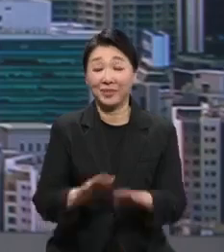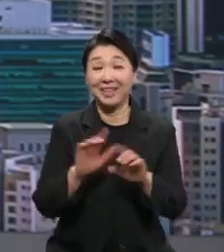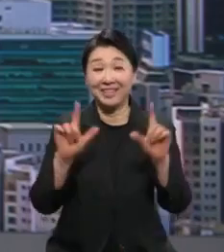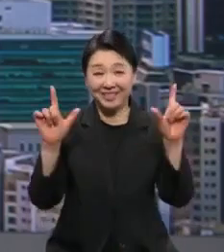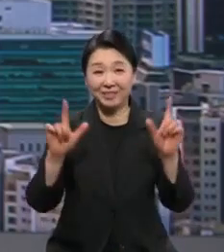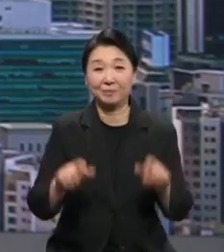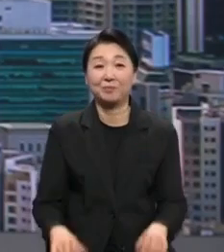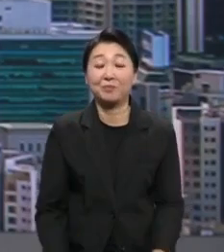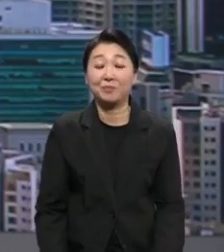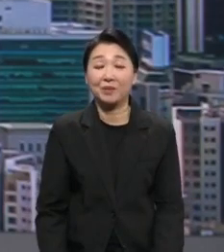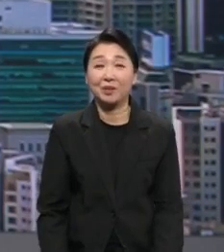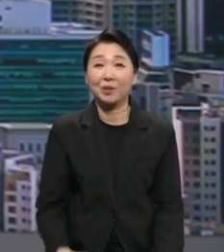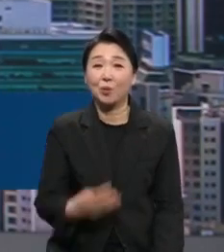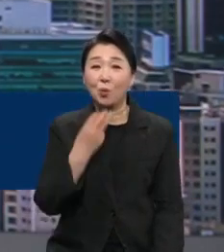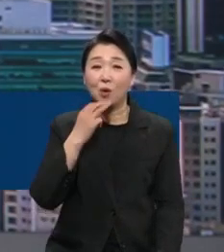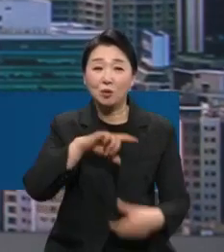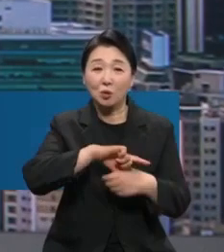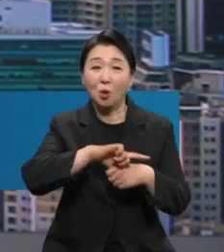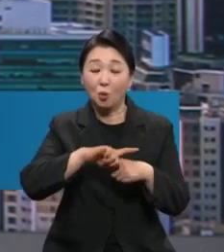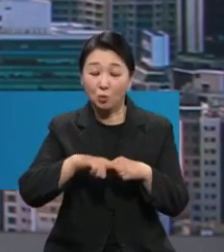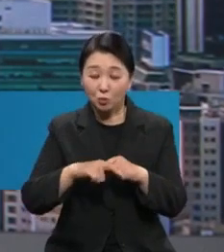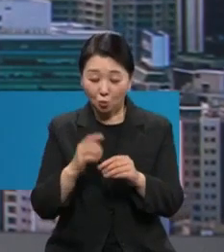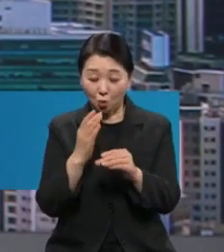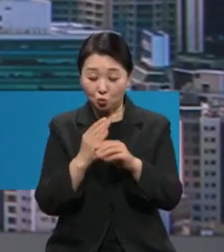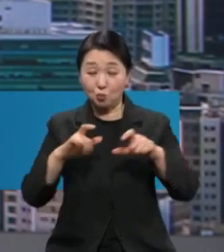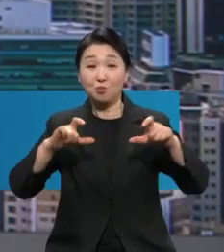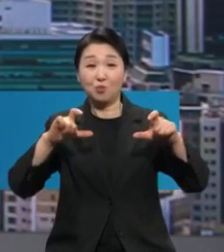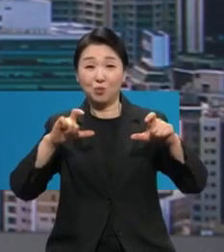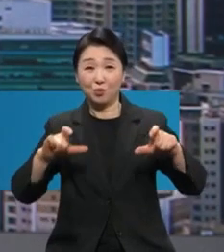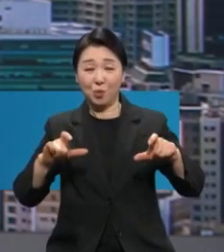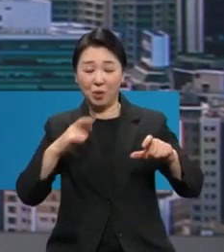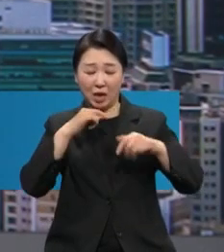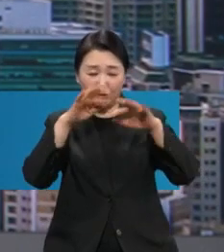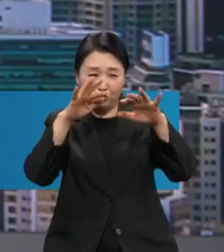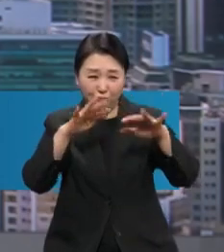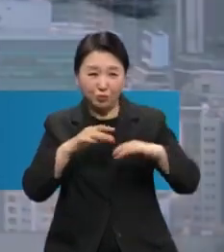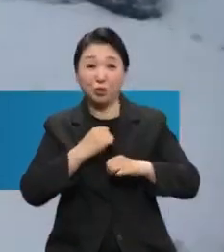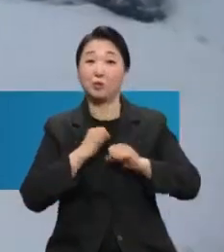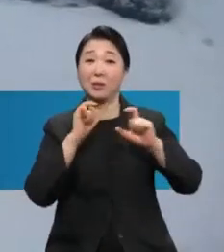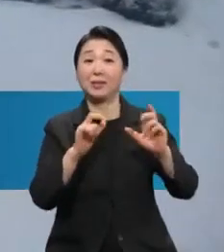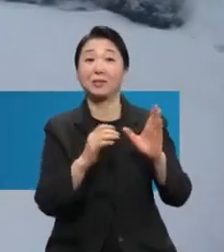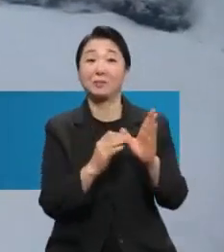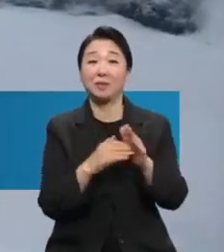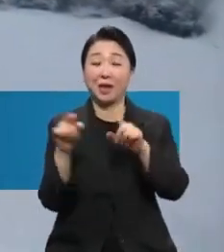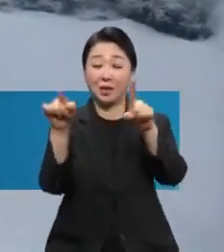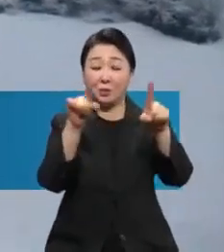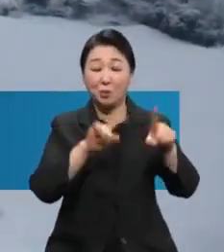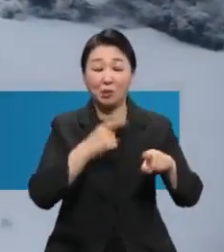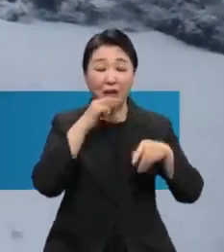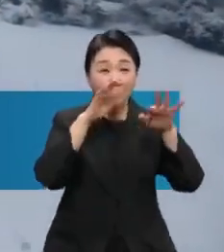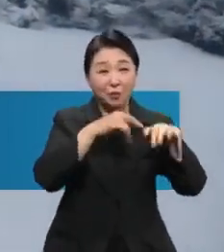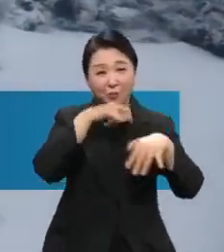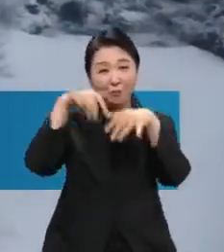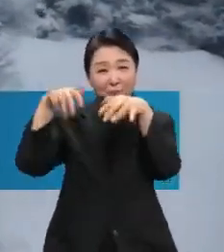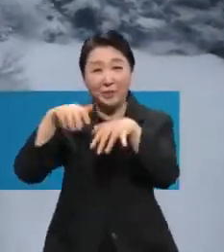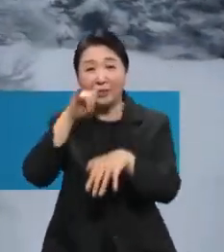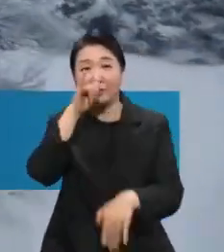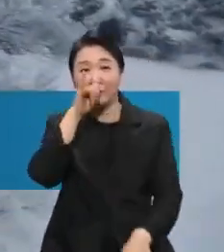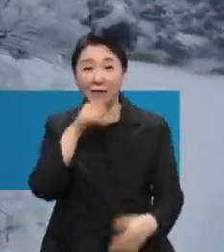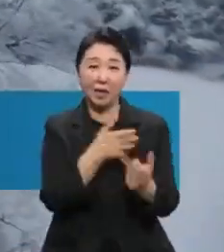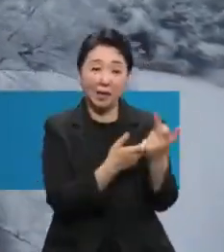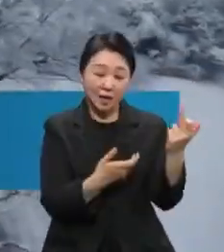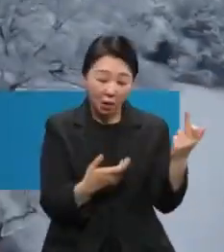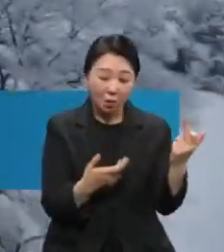끝으로 날씨입니다. 오늘은 서울 수도권과 중부 지역에 대설특보가 내려지는 등 전국 대부분 지역에 눈이나 비가 내리겠습니다. 강원